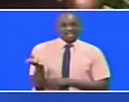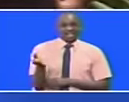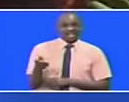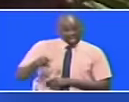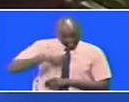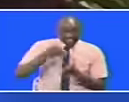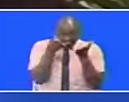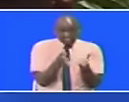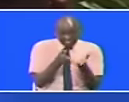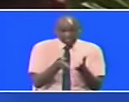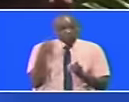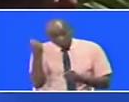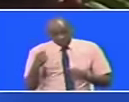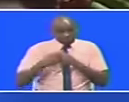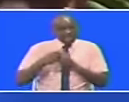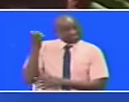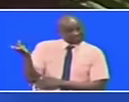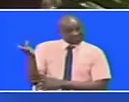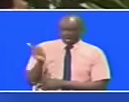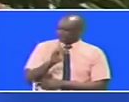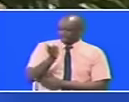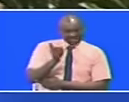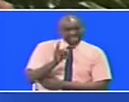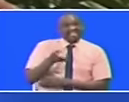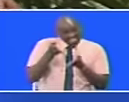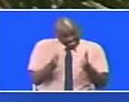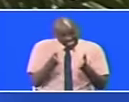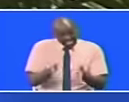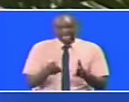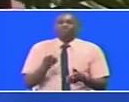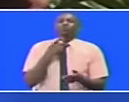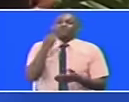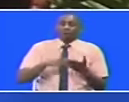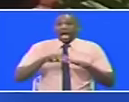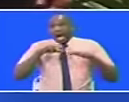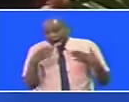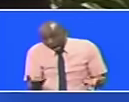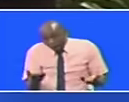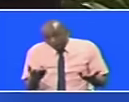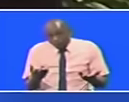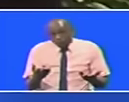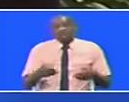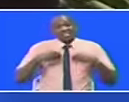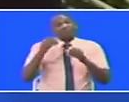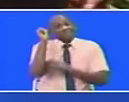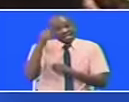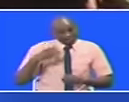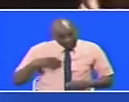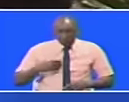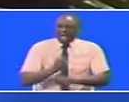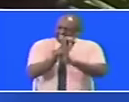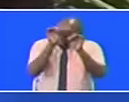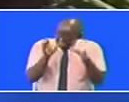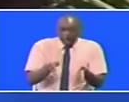this just to challenge them. We are in this to appropriate power and give Kenyans a clear